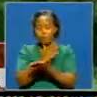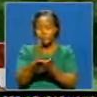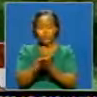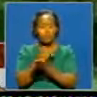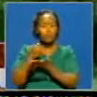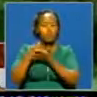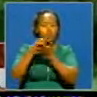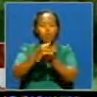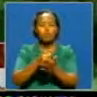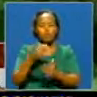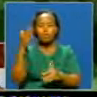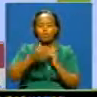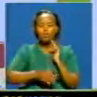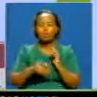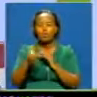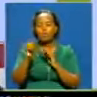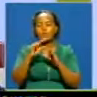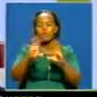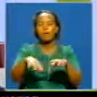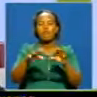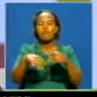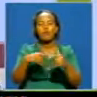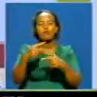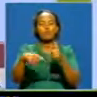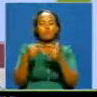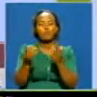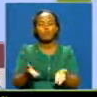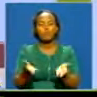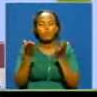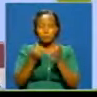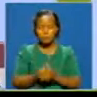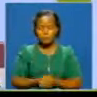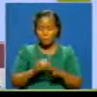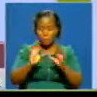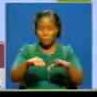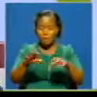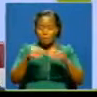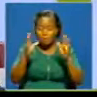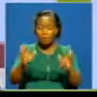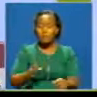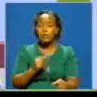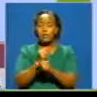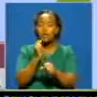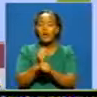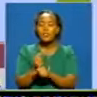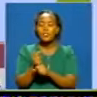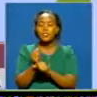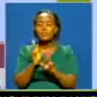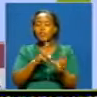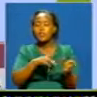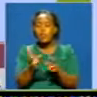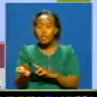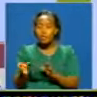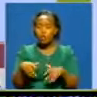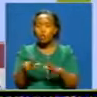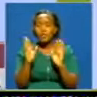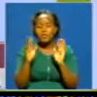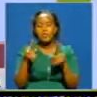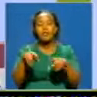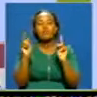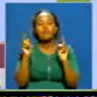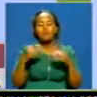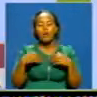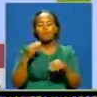ufadhili katika kilimo cha aina hiyo. For farmers who will do it the organic way, they become producers for the consumers, for the